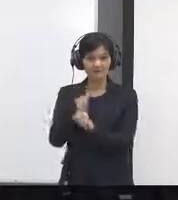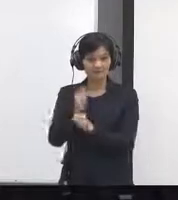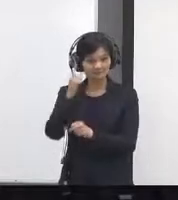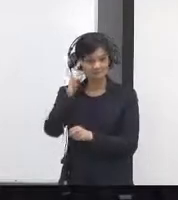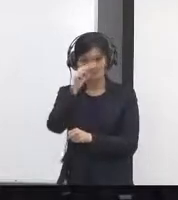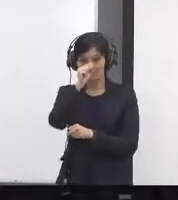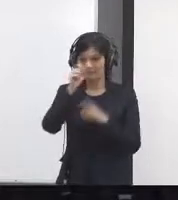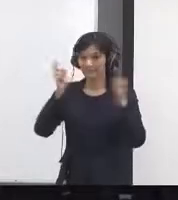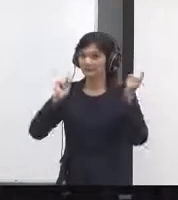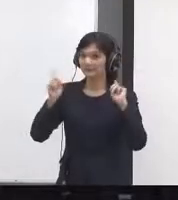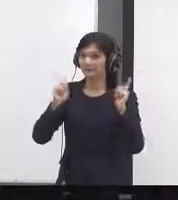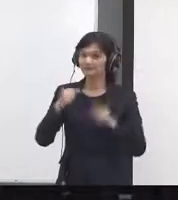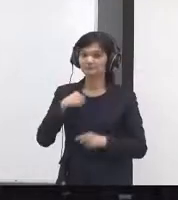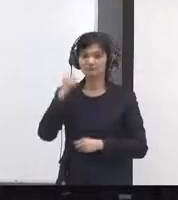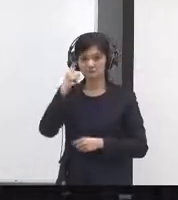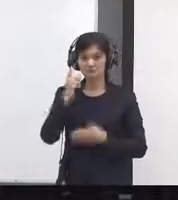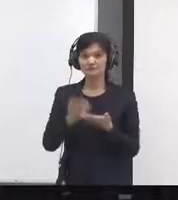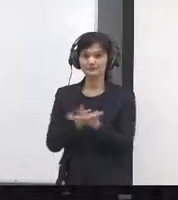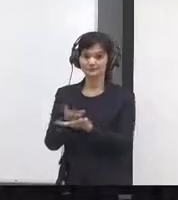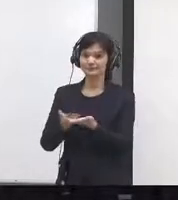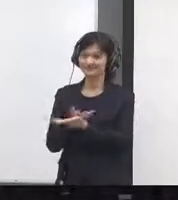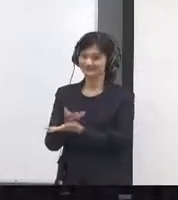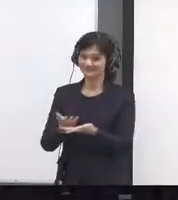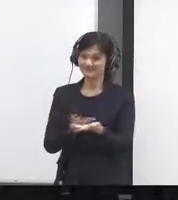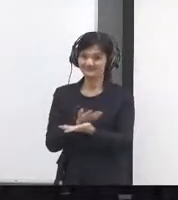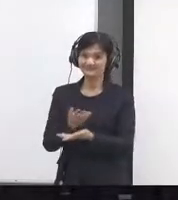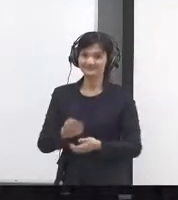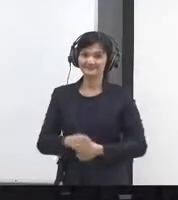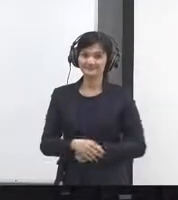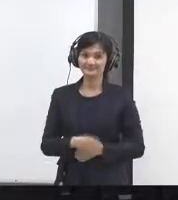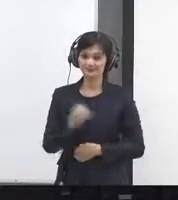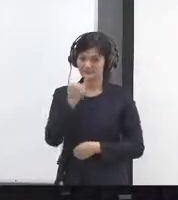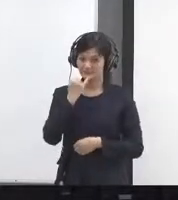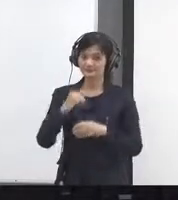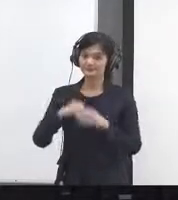哦。那也是就是在国际交流途中的一些，就是能够互相学习的地方。